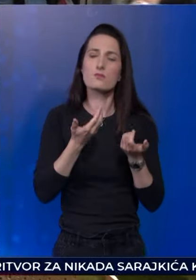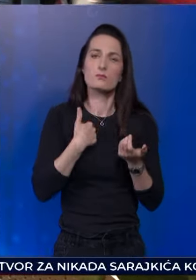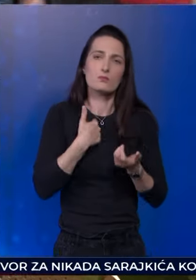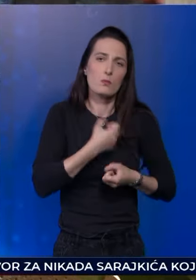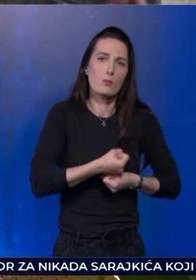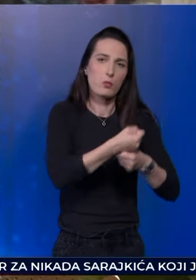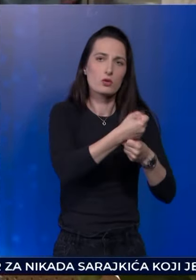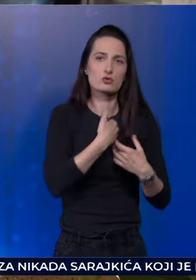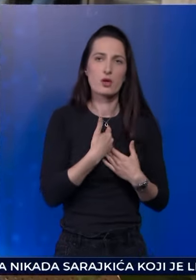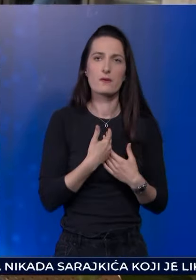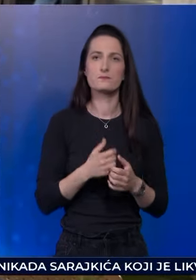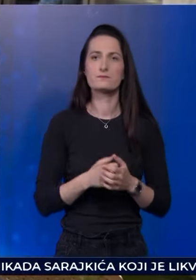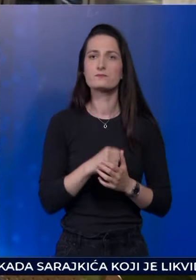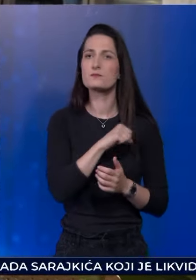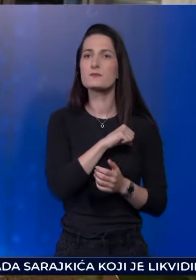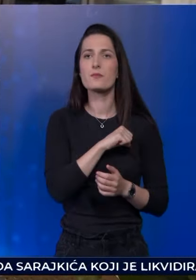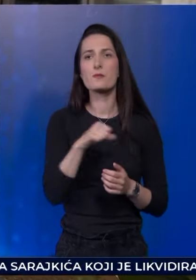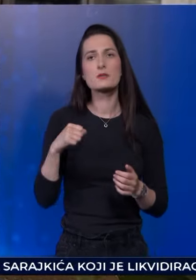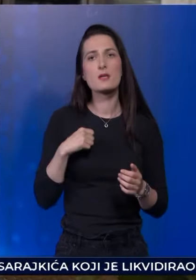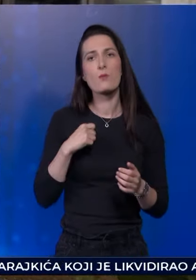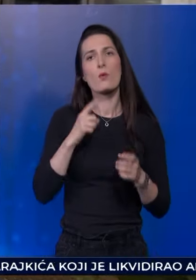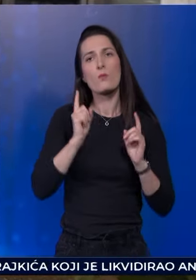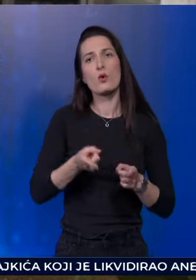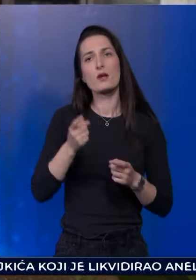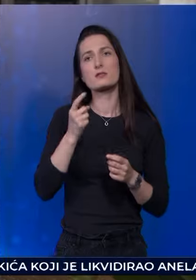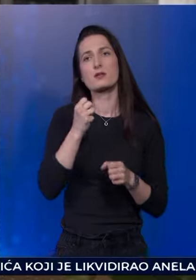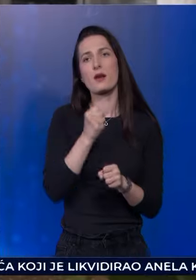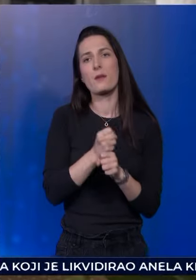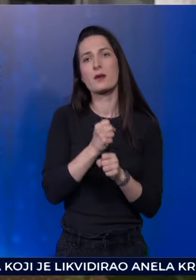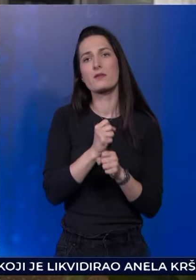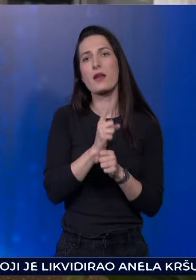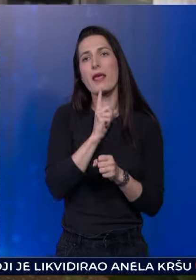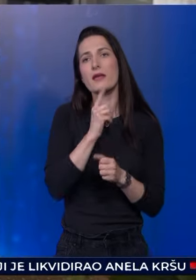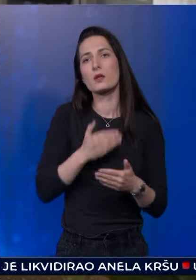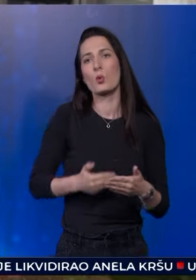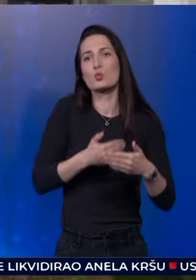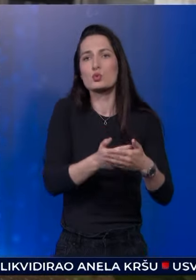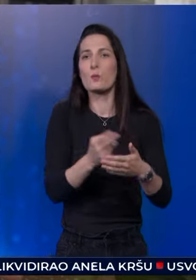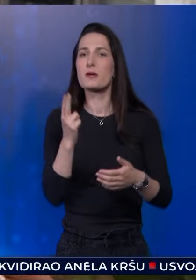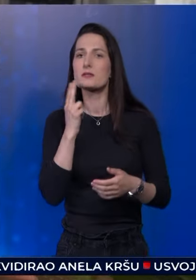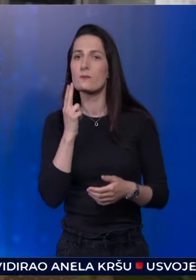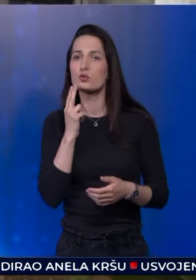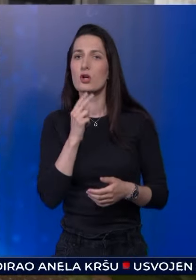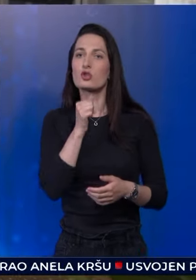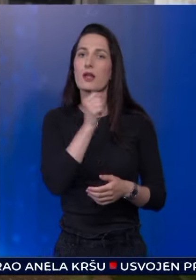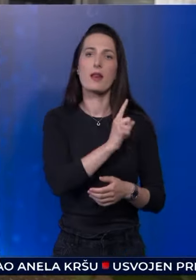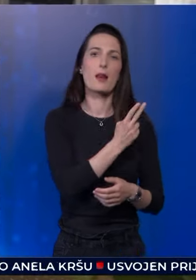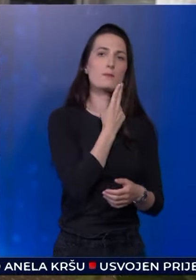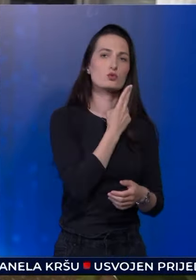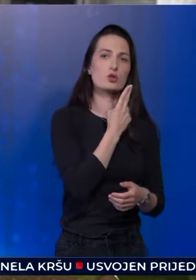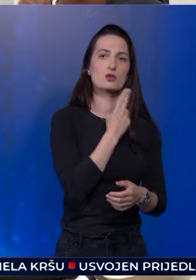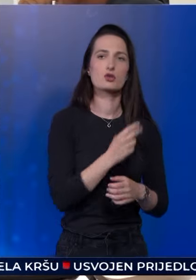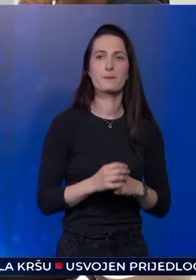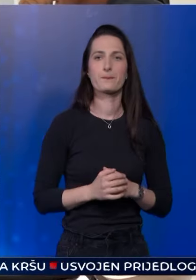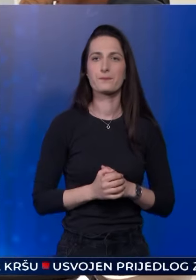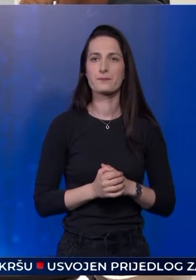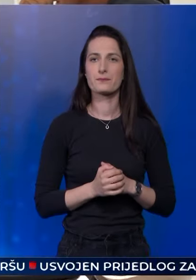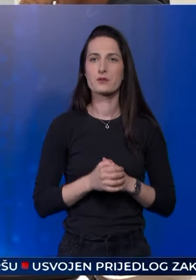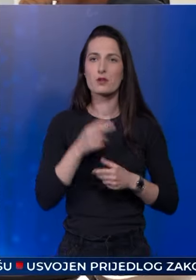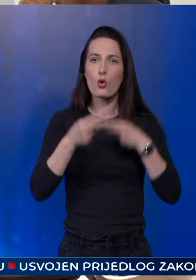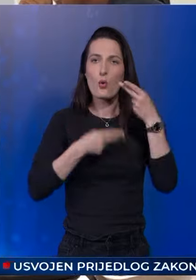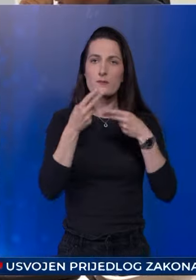rigorozne, hajmo reći, ali apsolutno podržavam. Mislim da trebamo da napravimo nekako ustupak i pušačima i nepušačima.